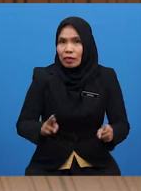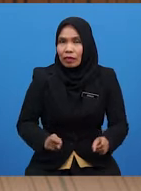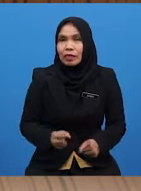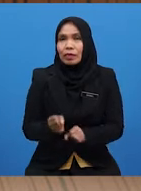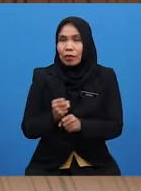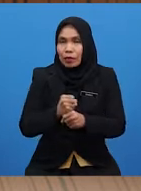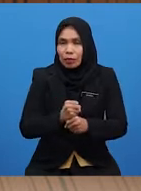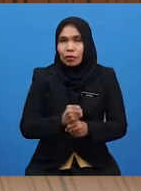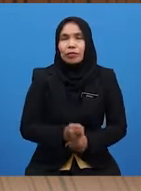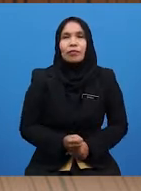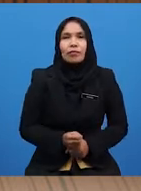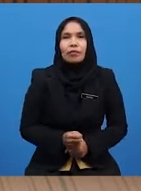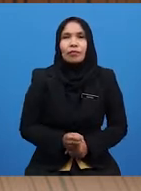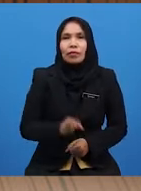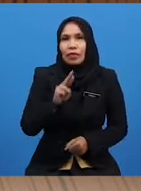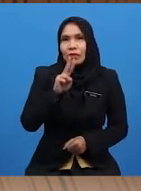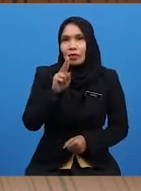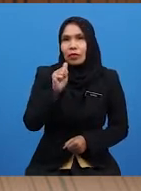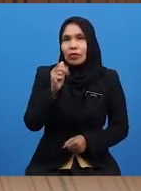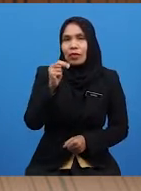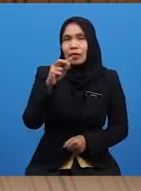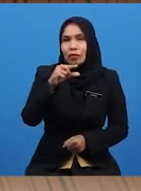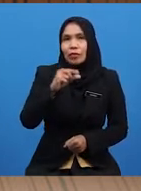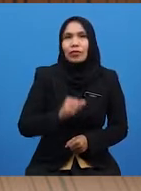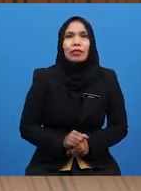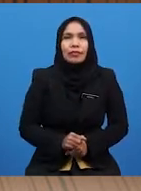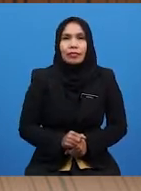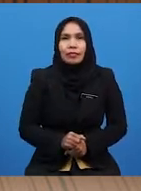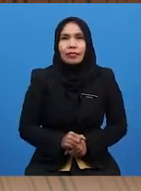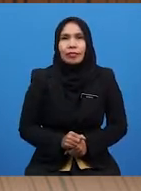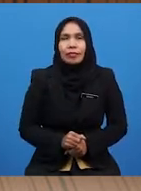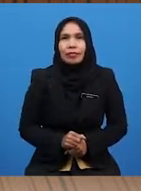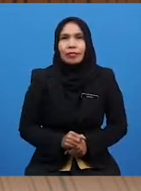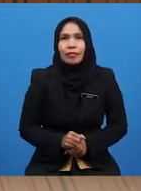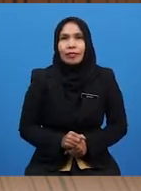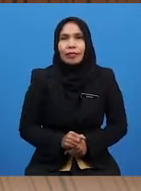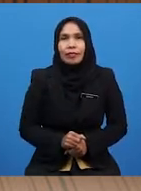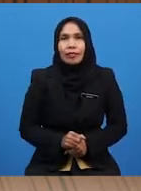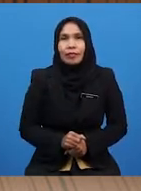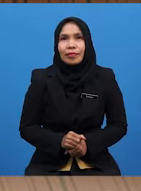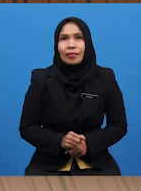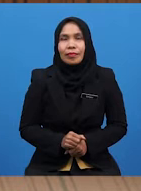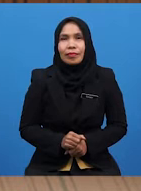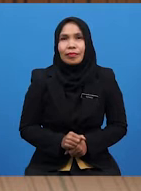terhasil daripada Gabungan beberapa elemen asas seni banner yaitu